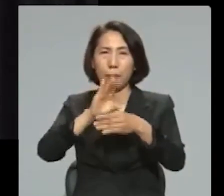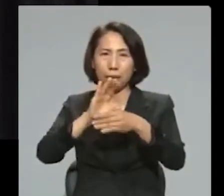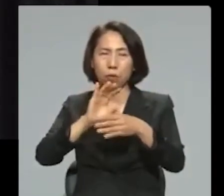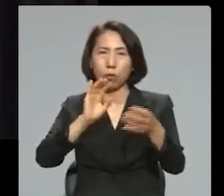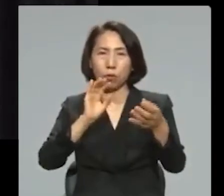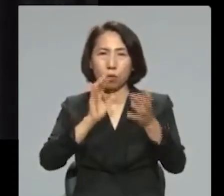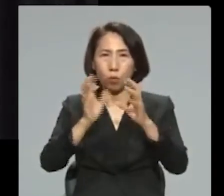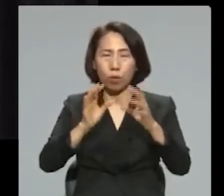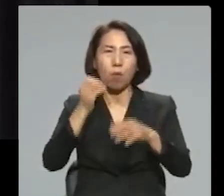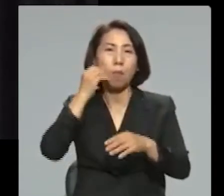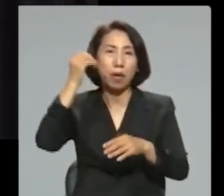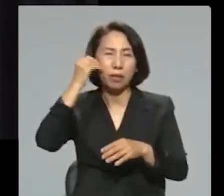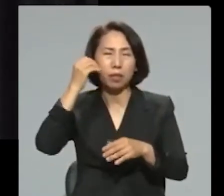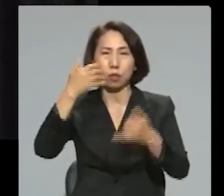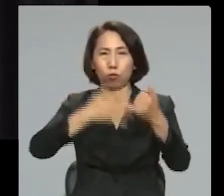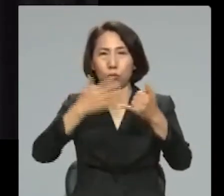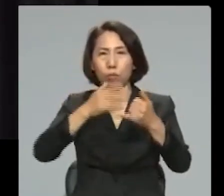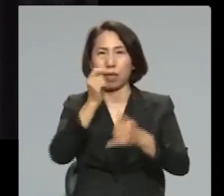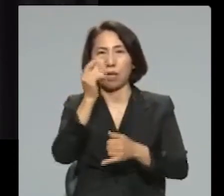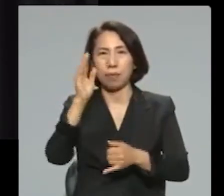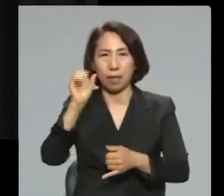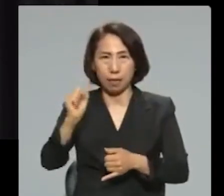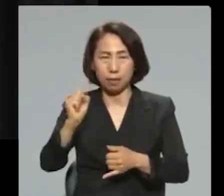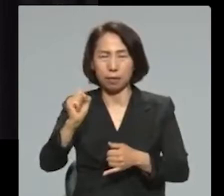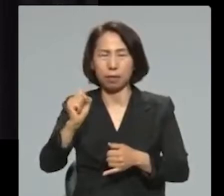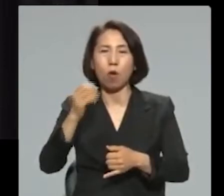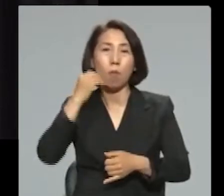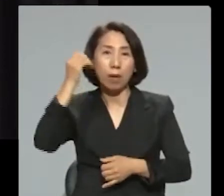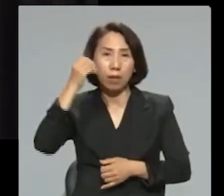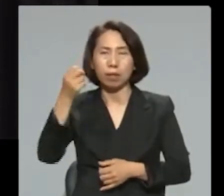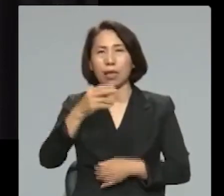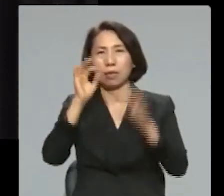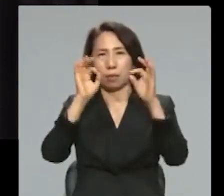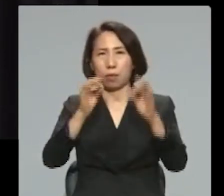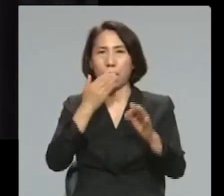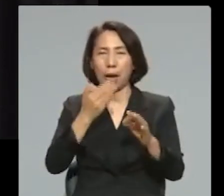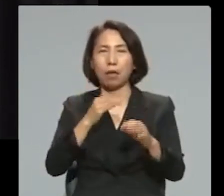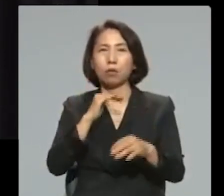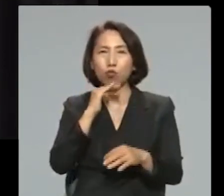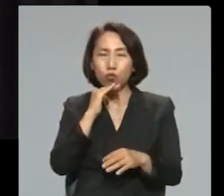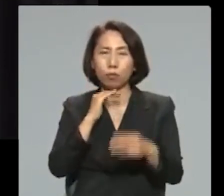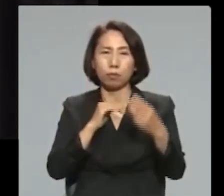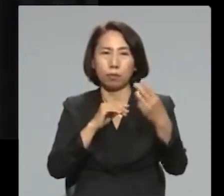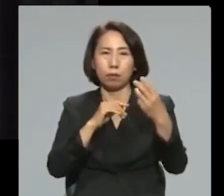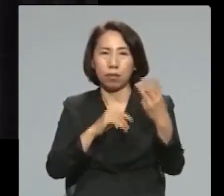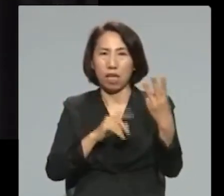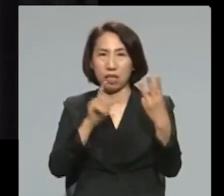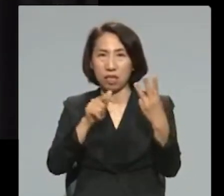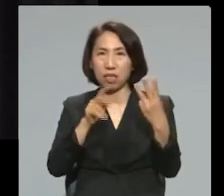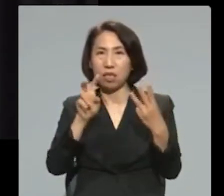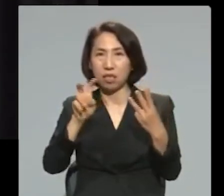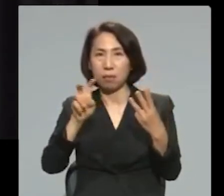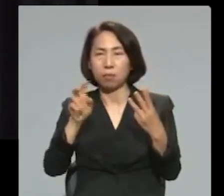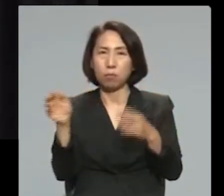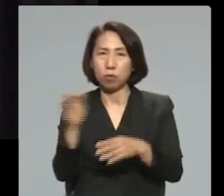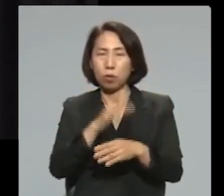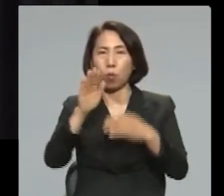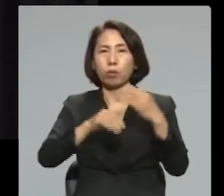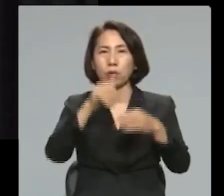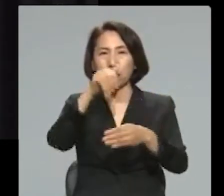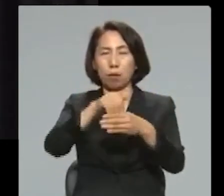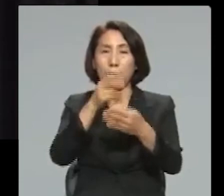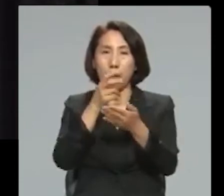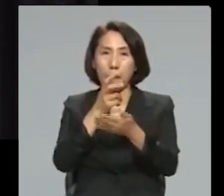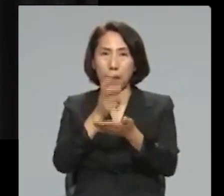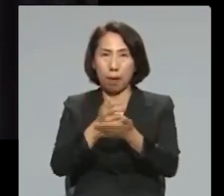홈페이지와 유튜브, KBS 홈페이지를 통해 다시 볼 수 있습니다. 잠시 후 오후 3시 20분부터는 공직선거법에 따라 이번